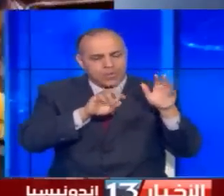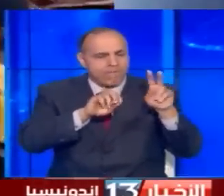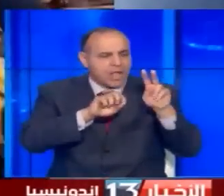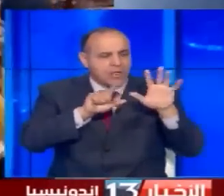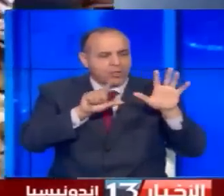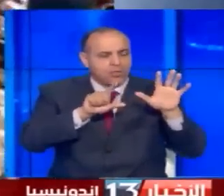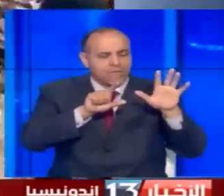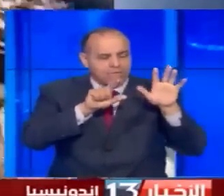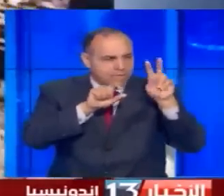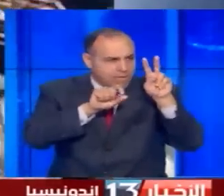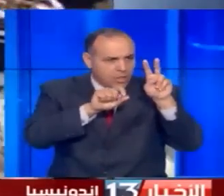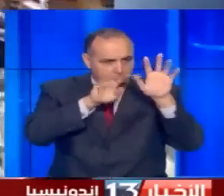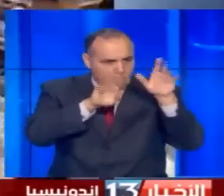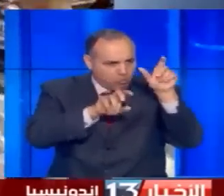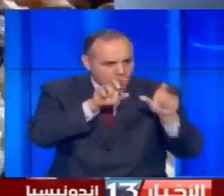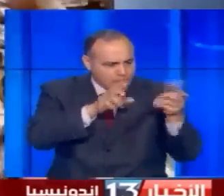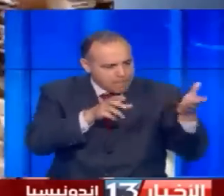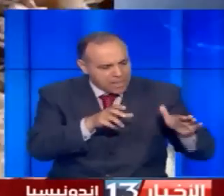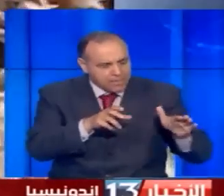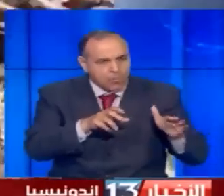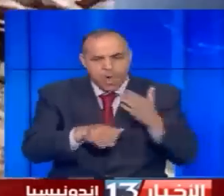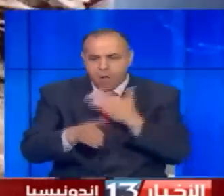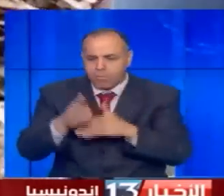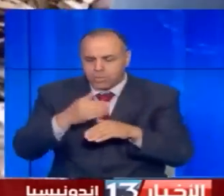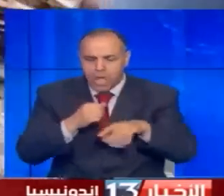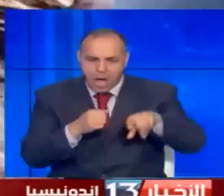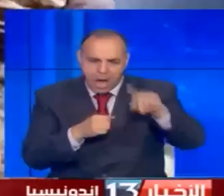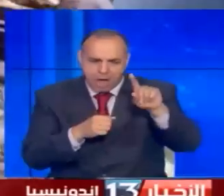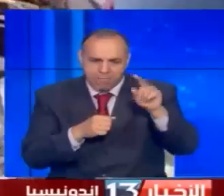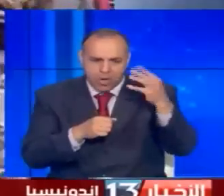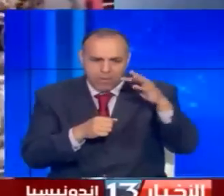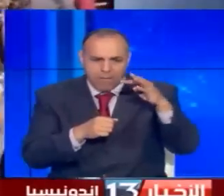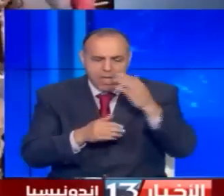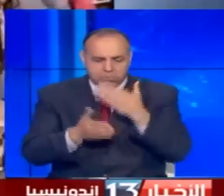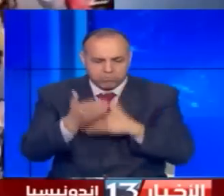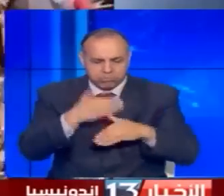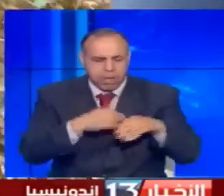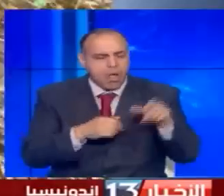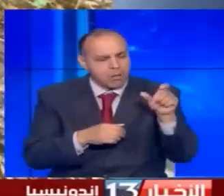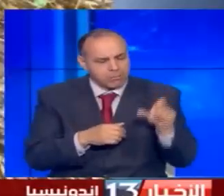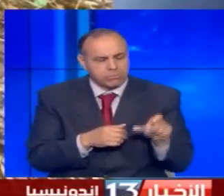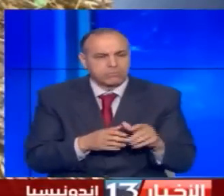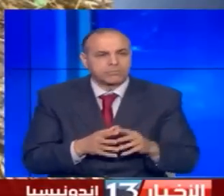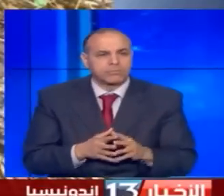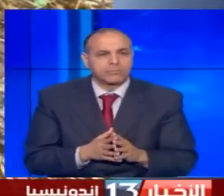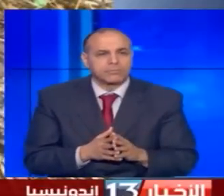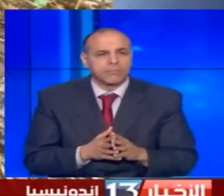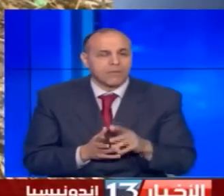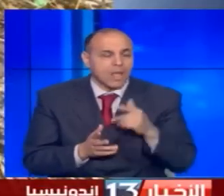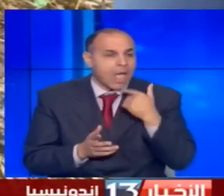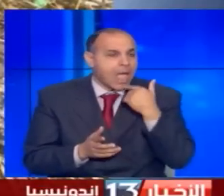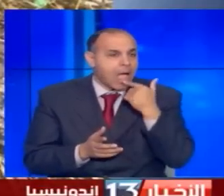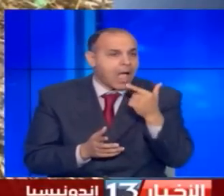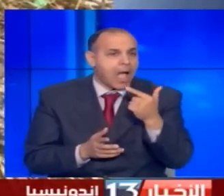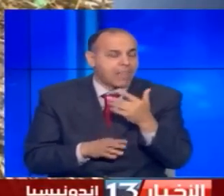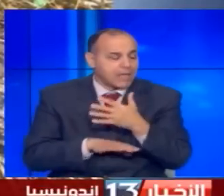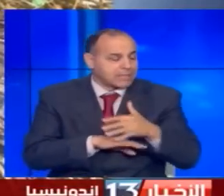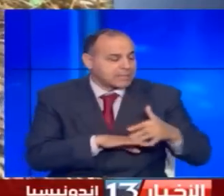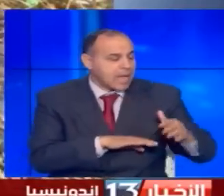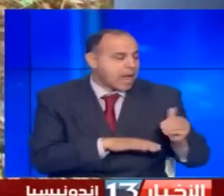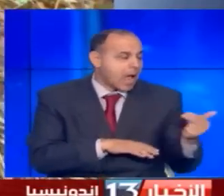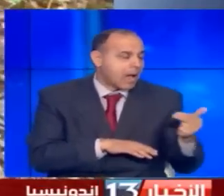429 شخصا، فيما فاق عدد المصابين 1400 شخص. وعلى طول الساحل